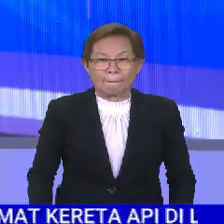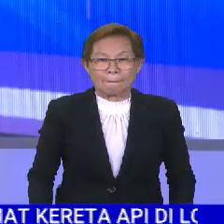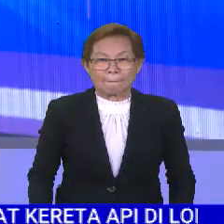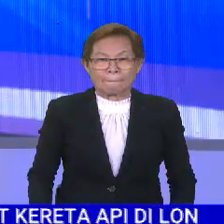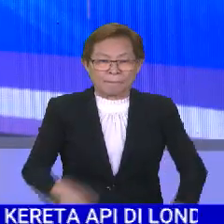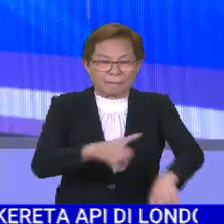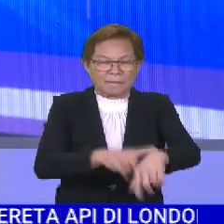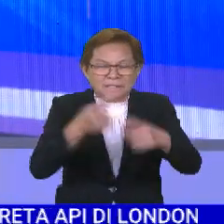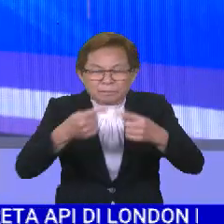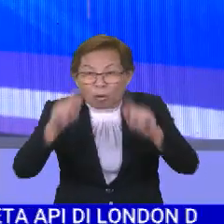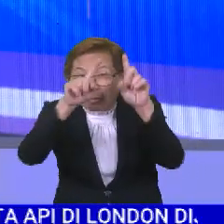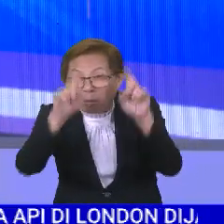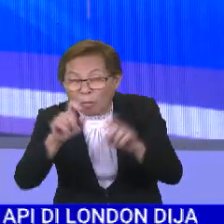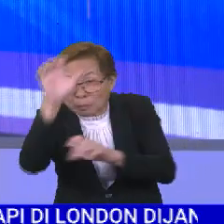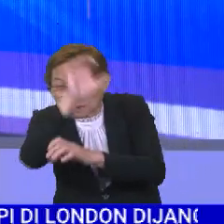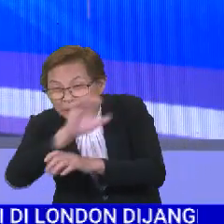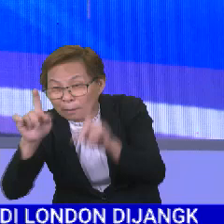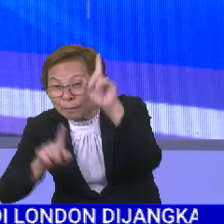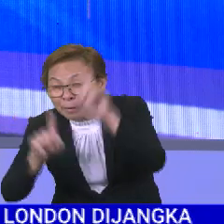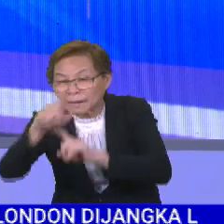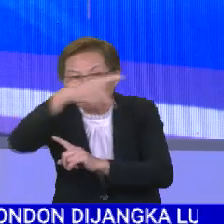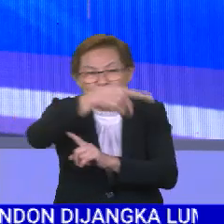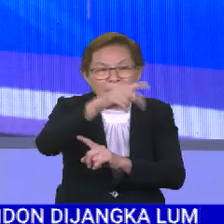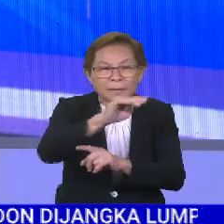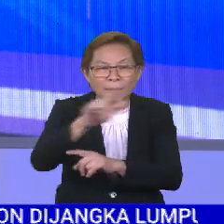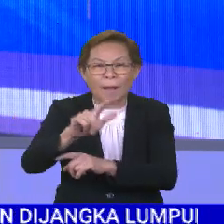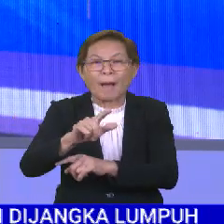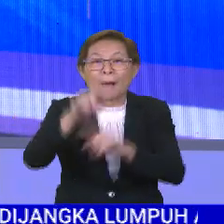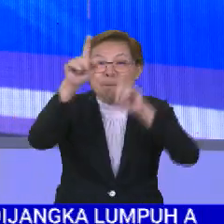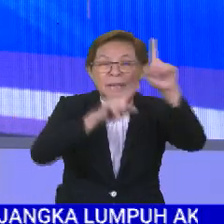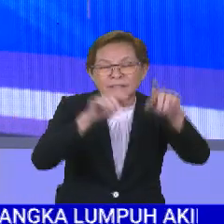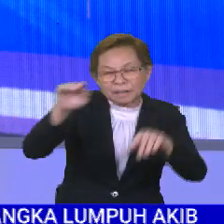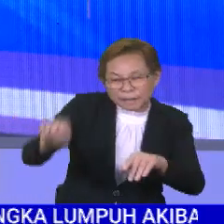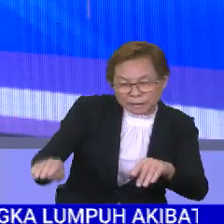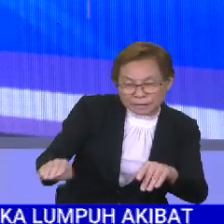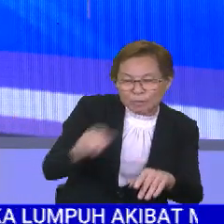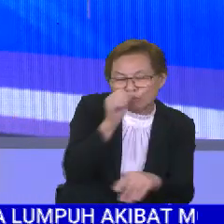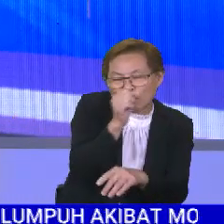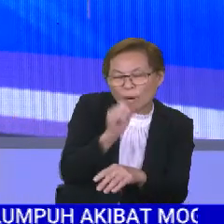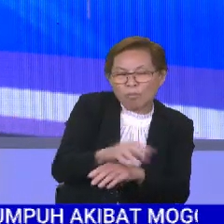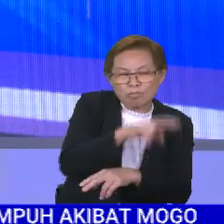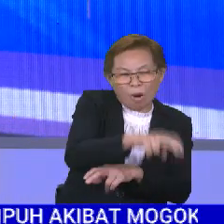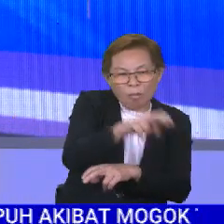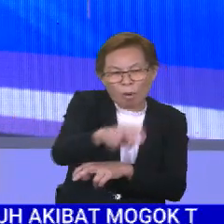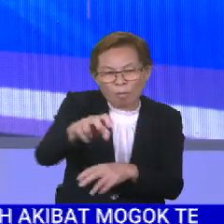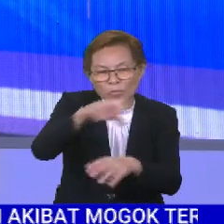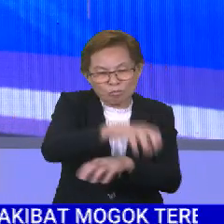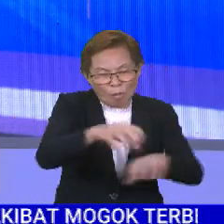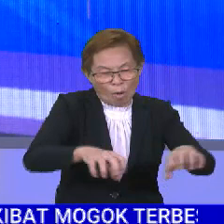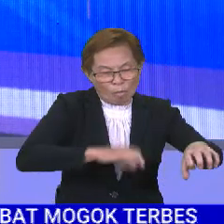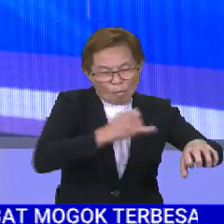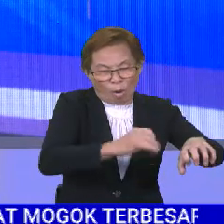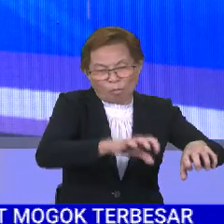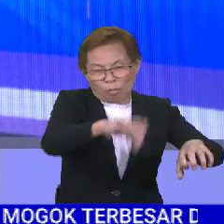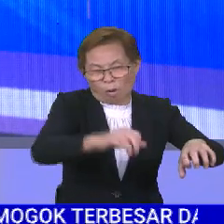Sesi uji bakat pencarian bintang P. Ramlee dan bintang kecil bakal menjelajah beberapa daerah di negeri ini. Pencarian